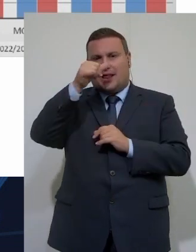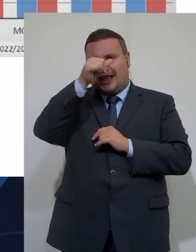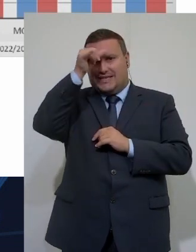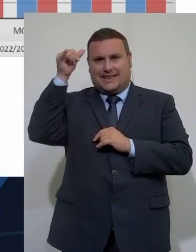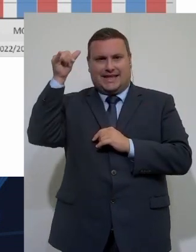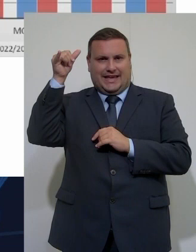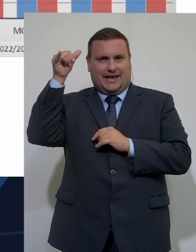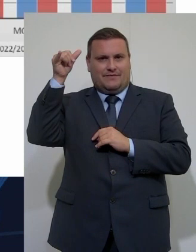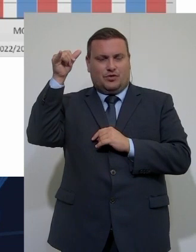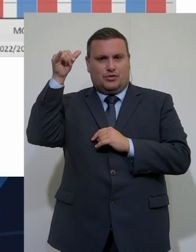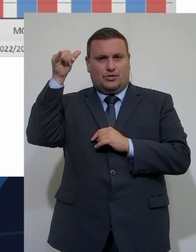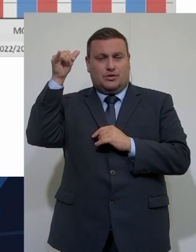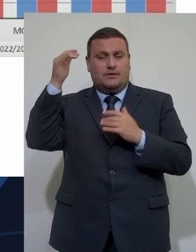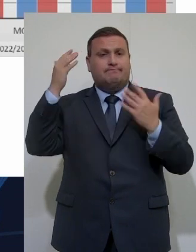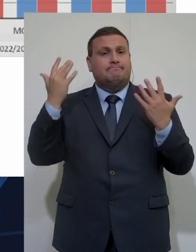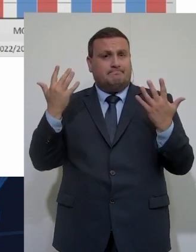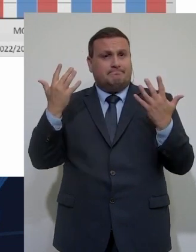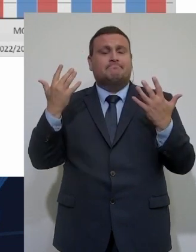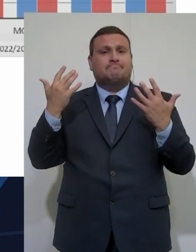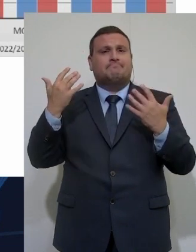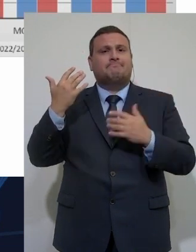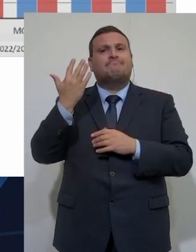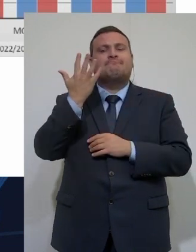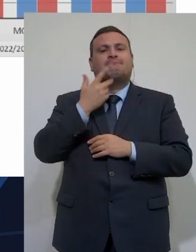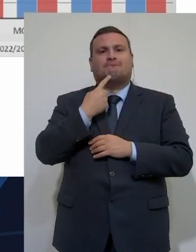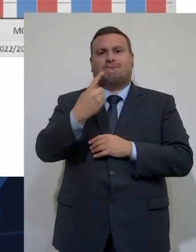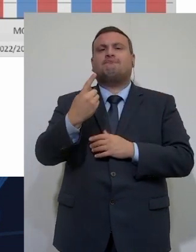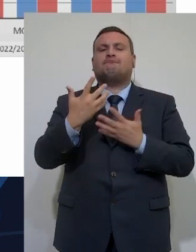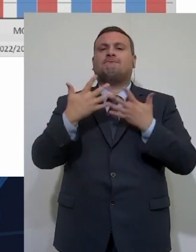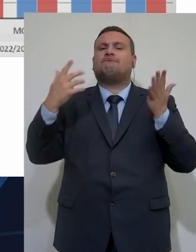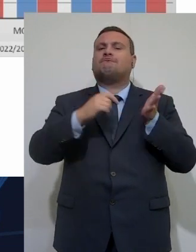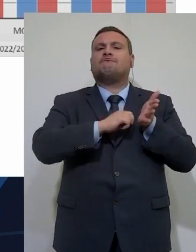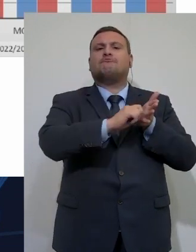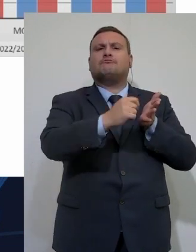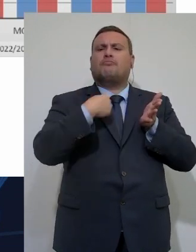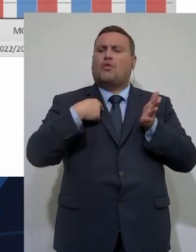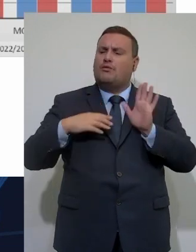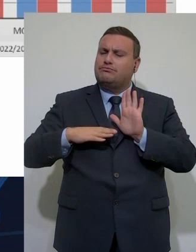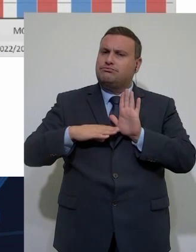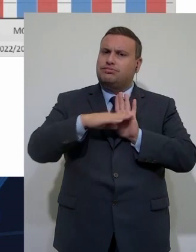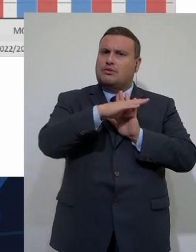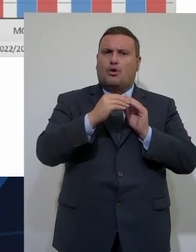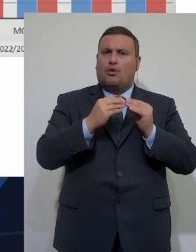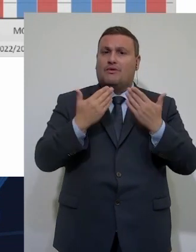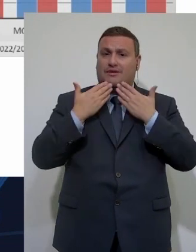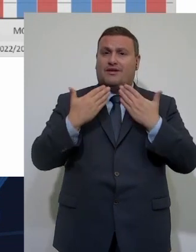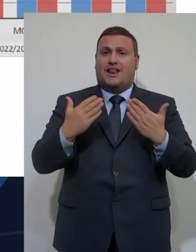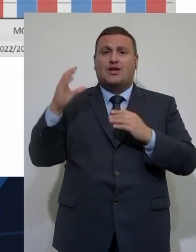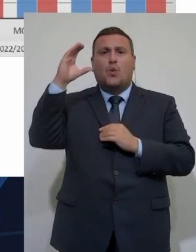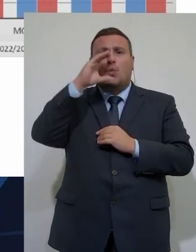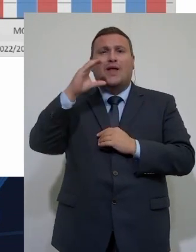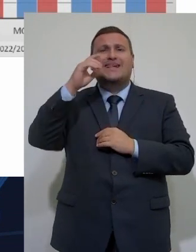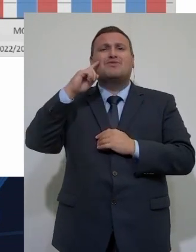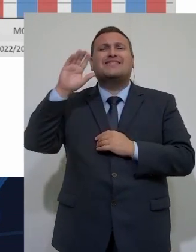è un elemento che ci teniamo a sottolineare: noi siamo riusciti a crescere grazie al ritorno e alla crescita del turismo